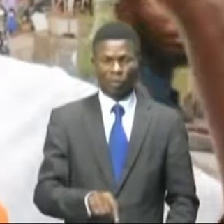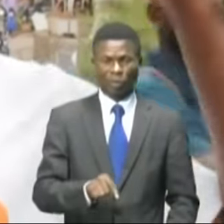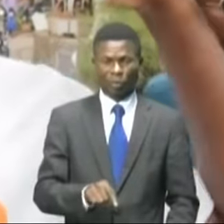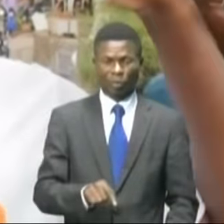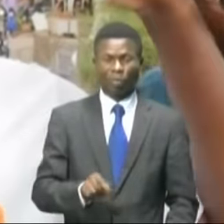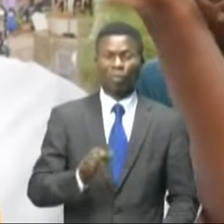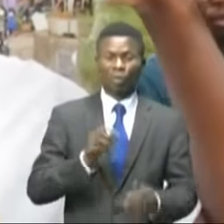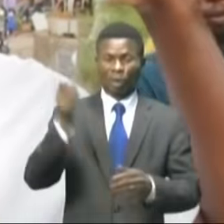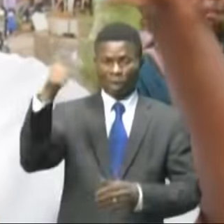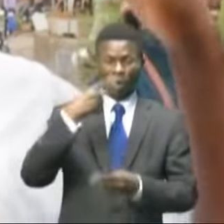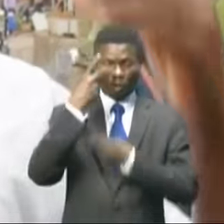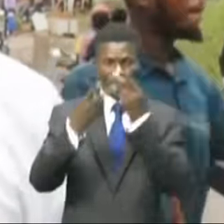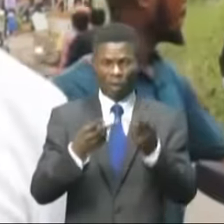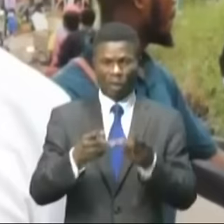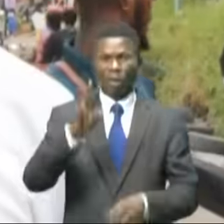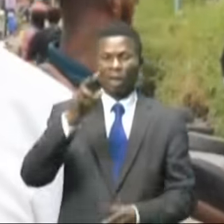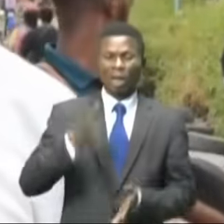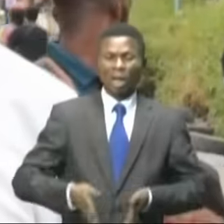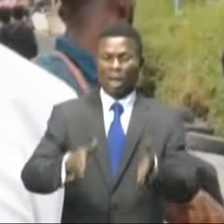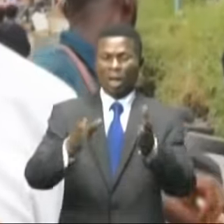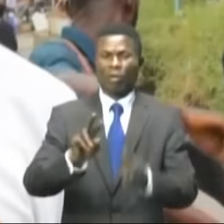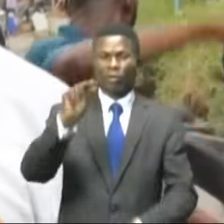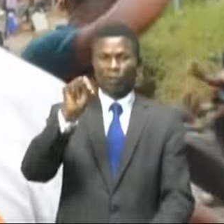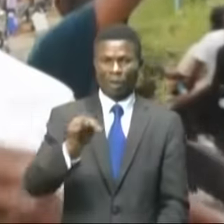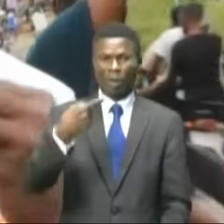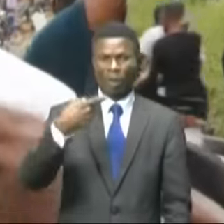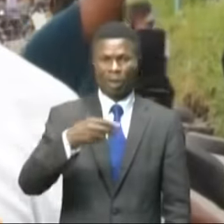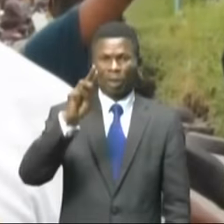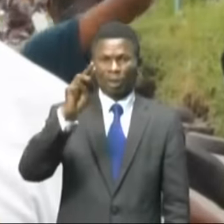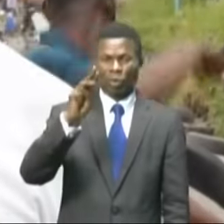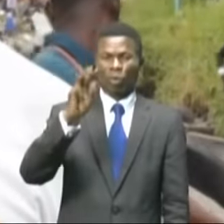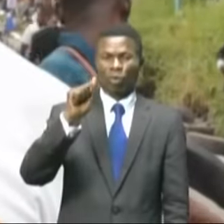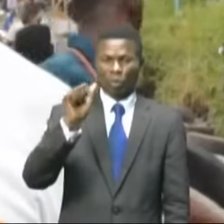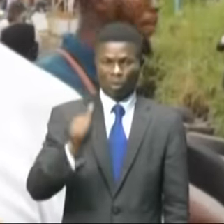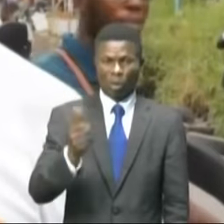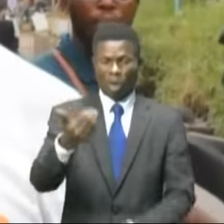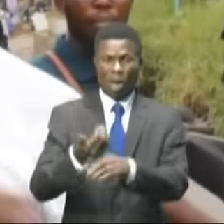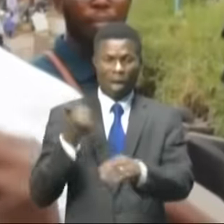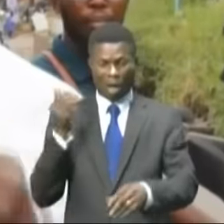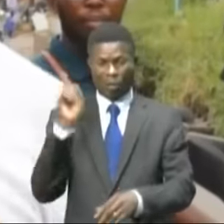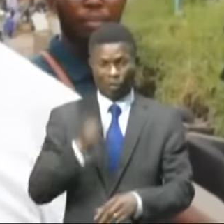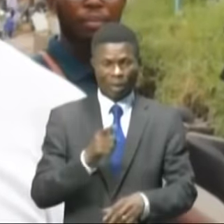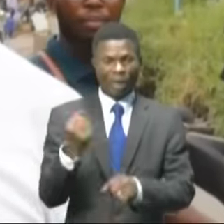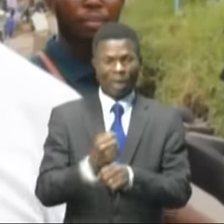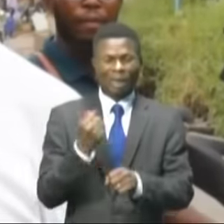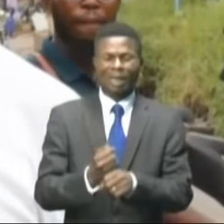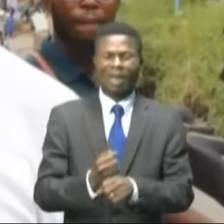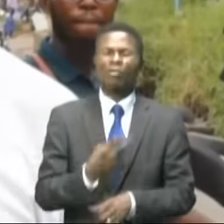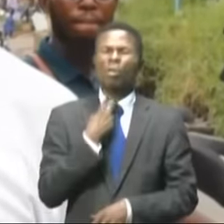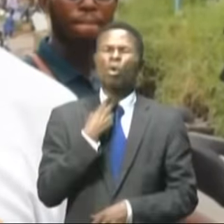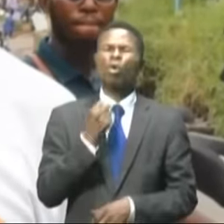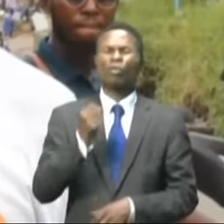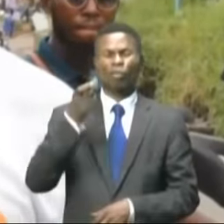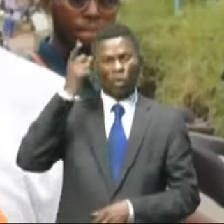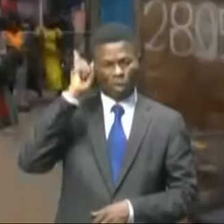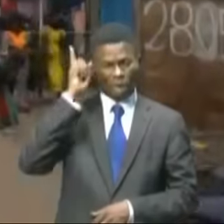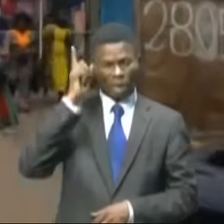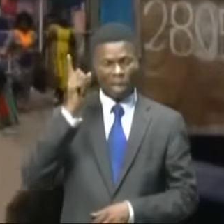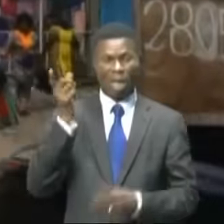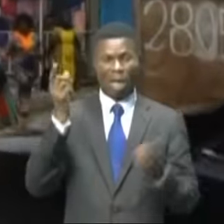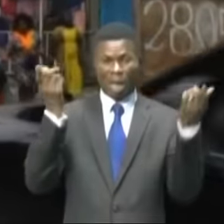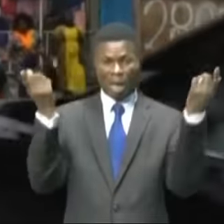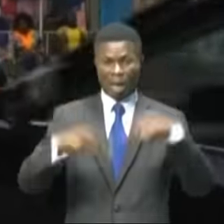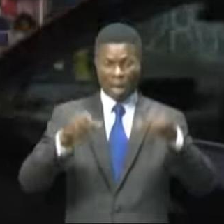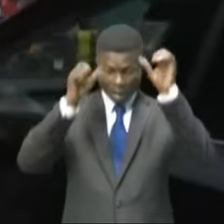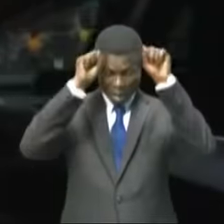a l'éca qui n'a nguma précisément dans mon fleuri. Avant qu'il y ait Misala Pinza et Lala qui m'a cassé. Mais tant que